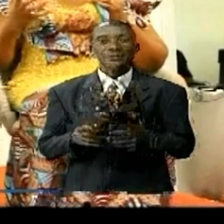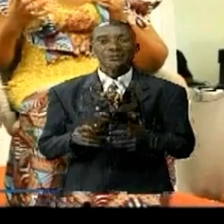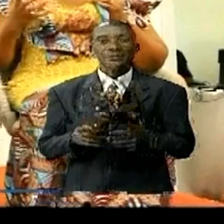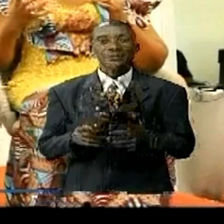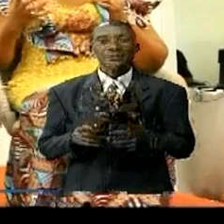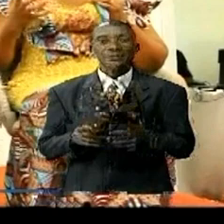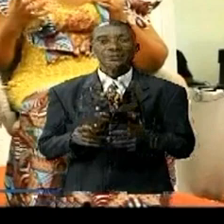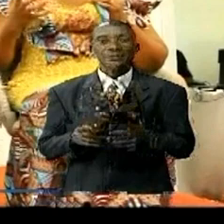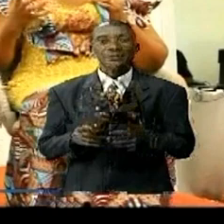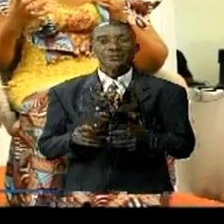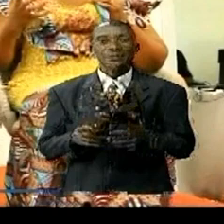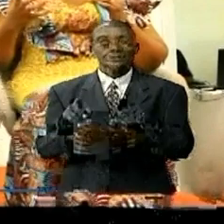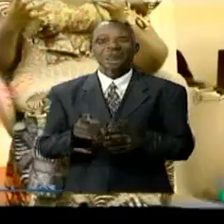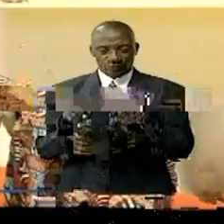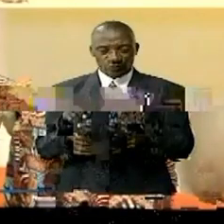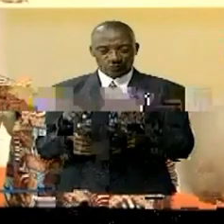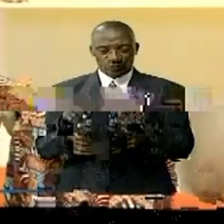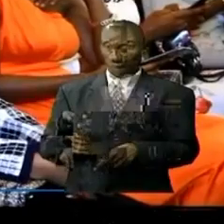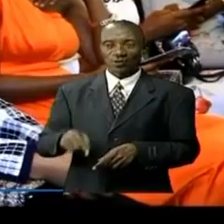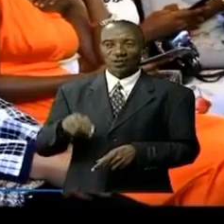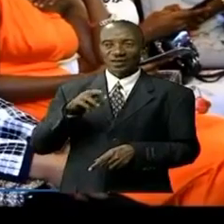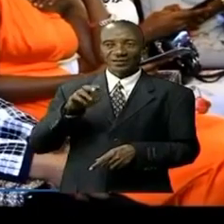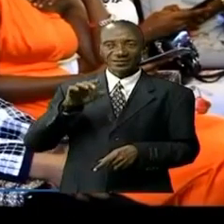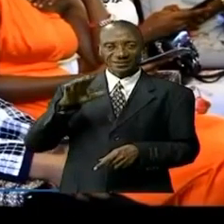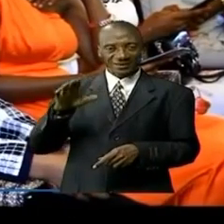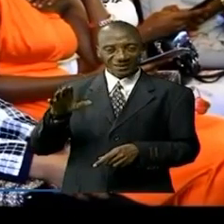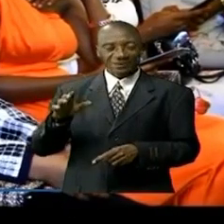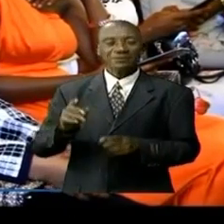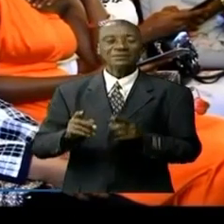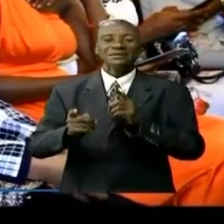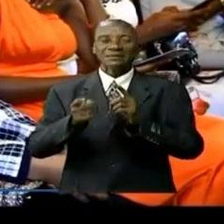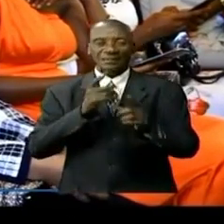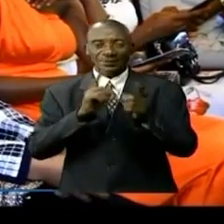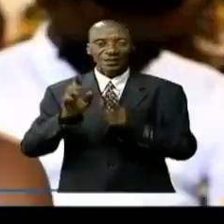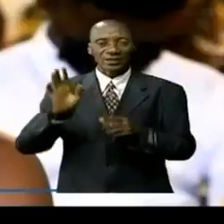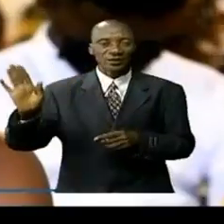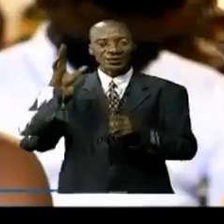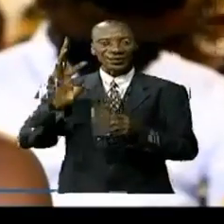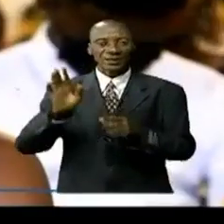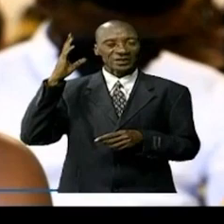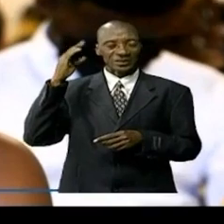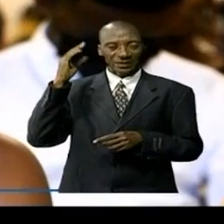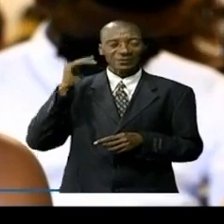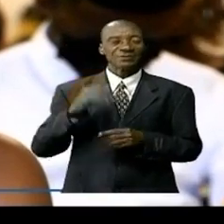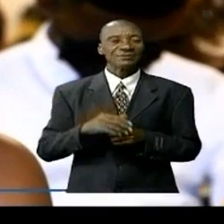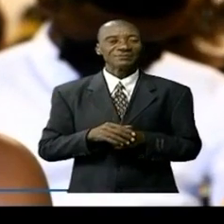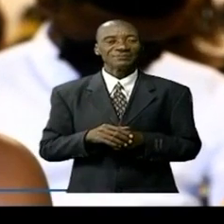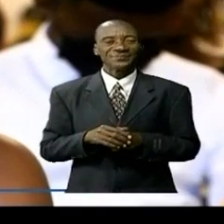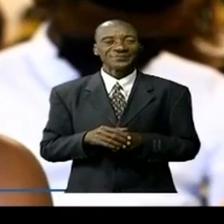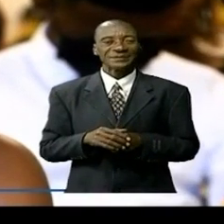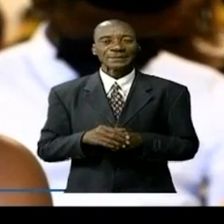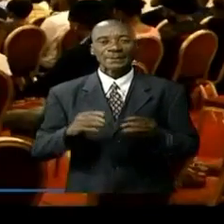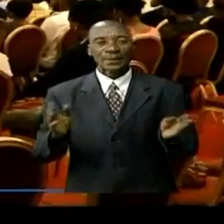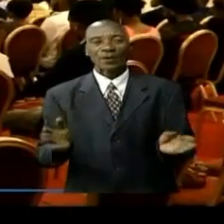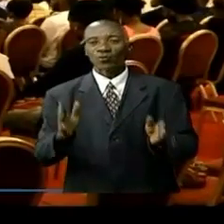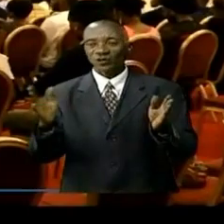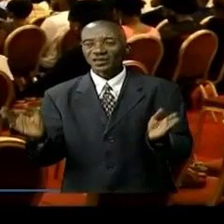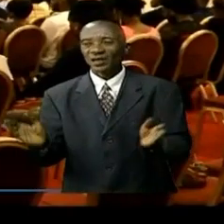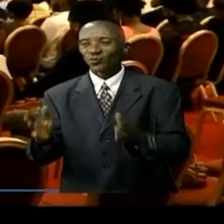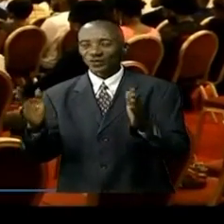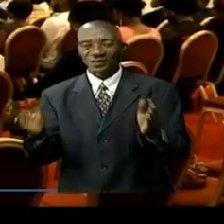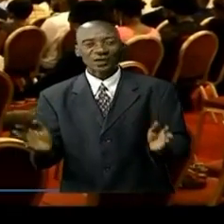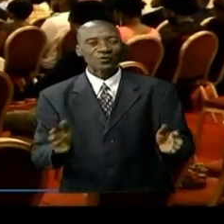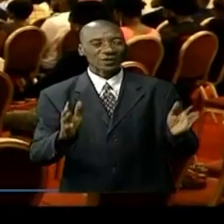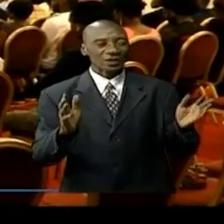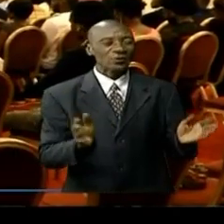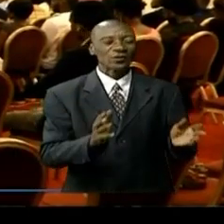son engagement et le leadership féminin. Elle a encouragé l'initiative des Wise Women dans l'autonomisation